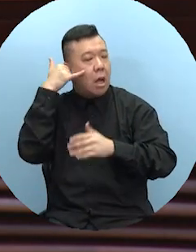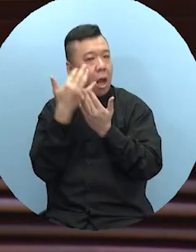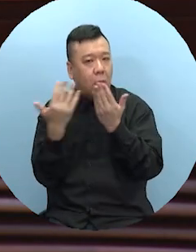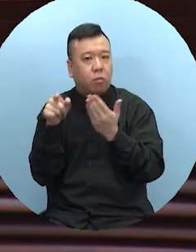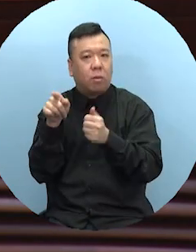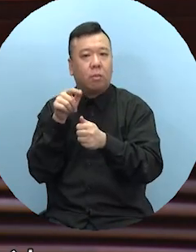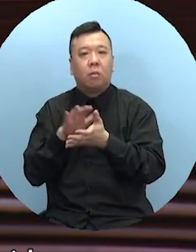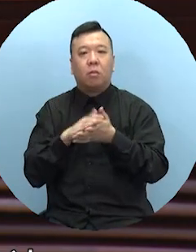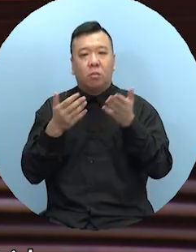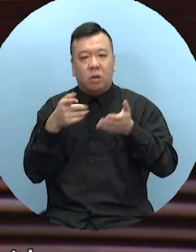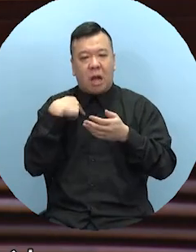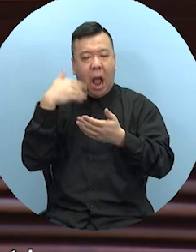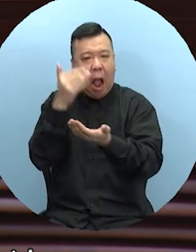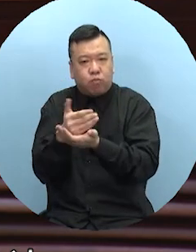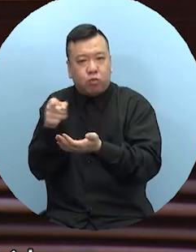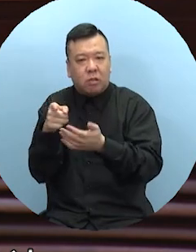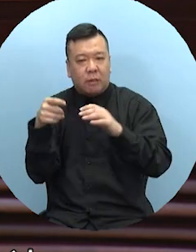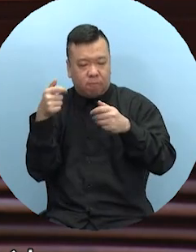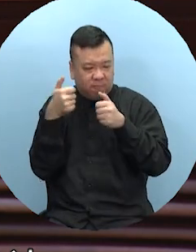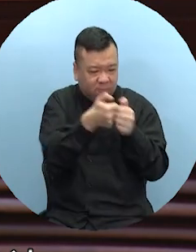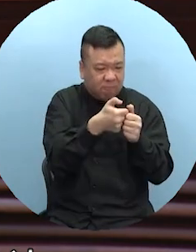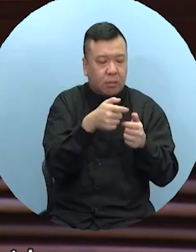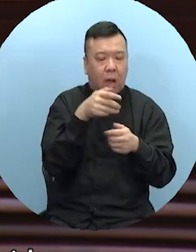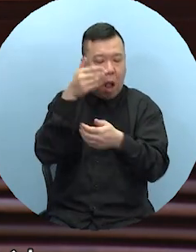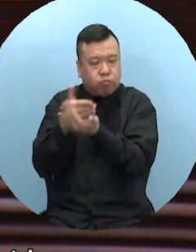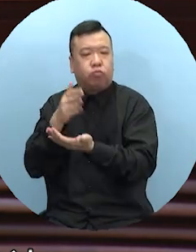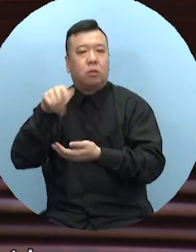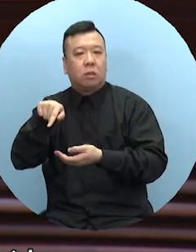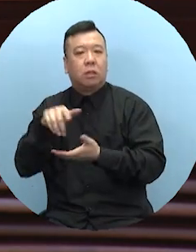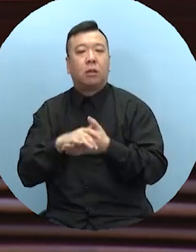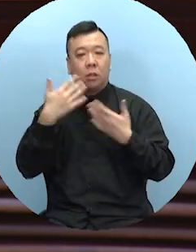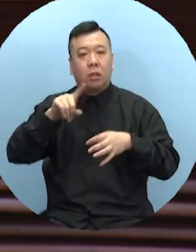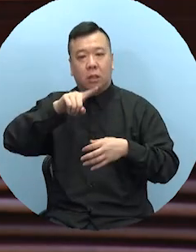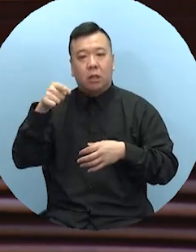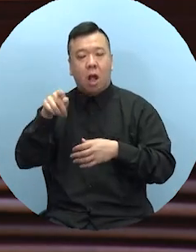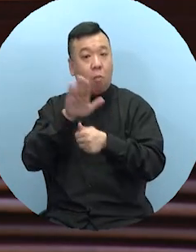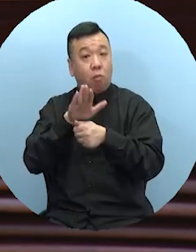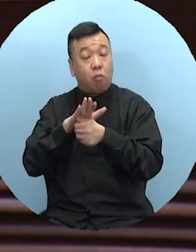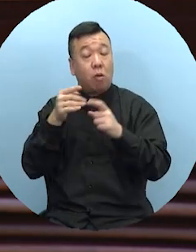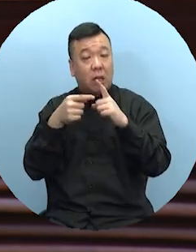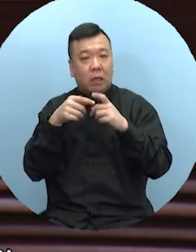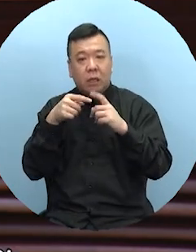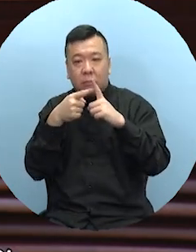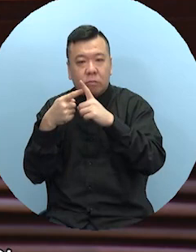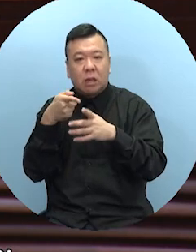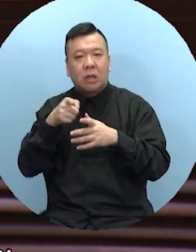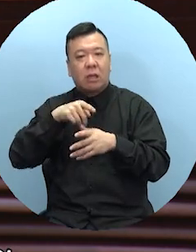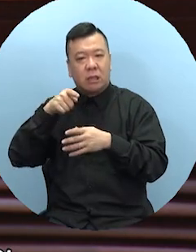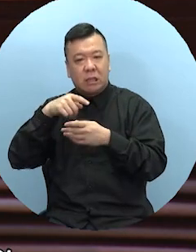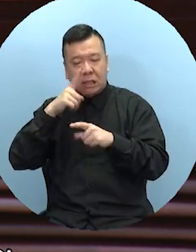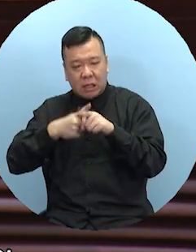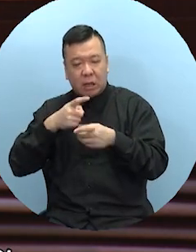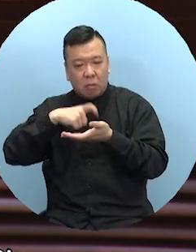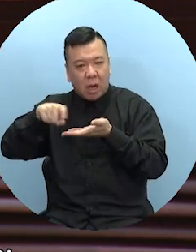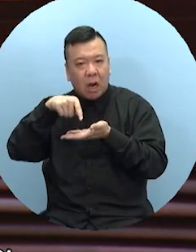个号码的服务，并且阻截用户登入怀疑诈骗网站。此外，为了协助市民识别短信发送